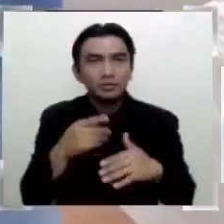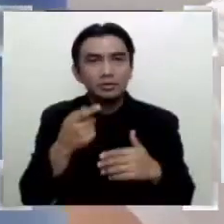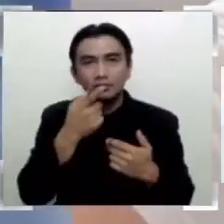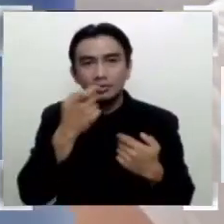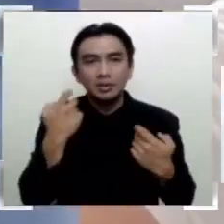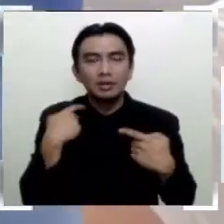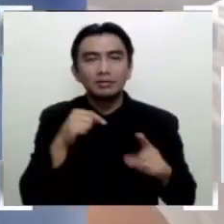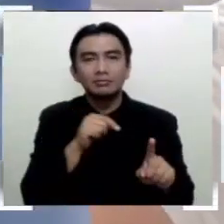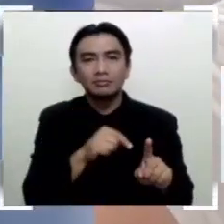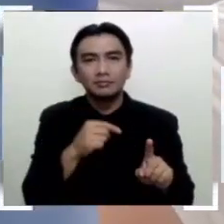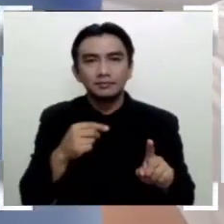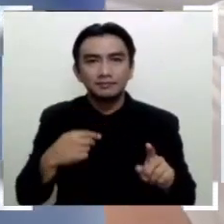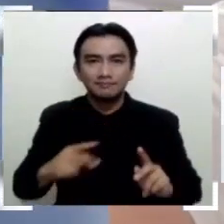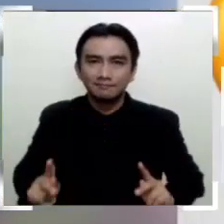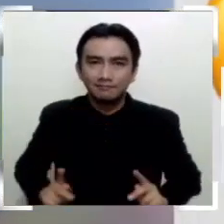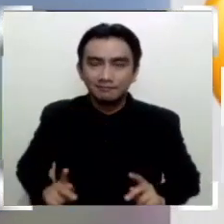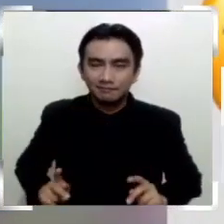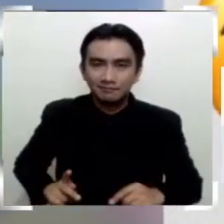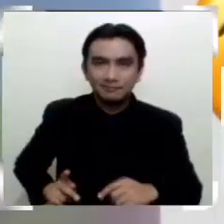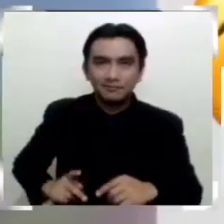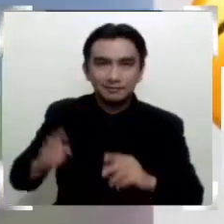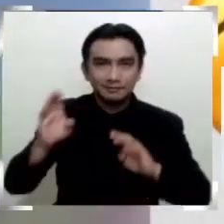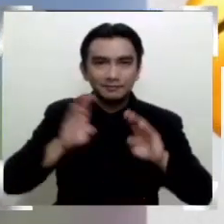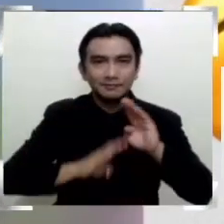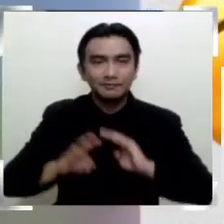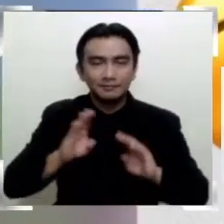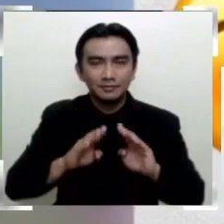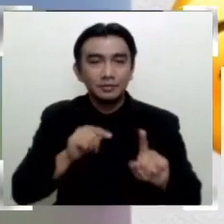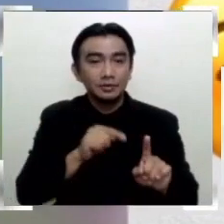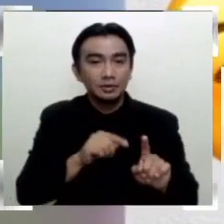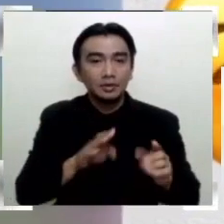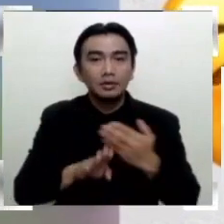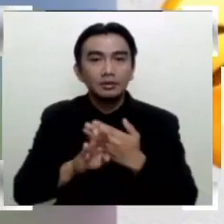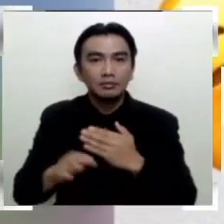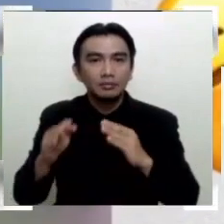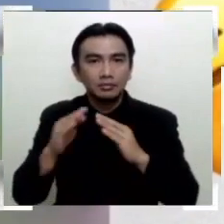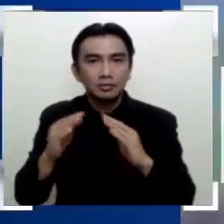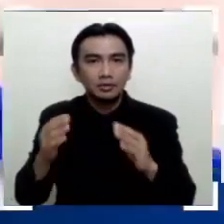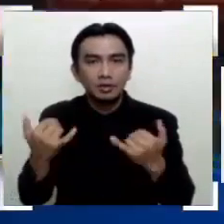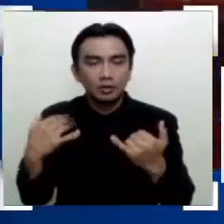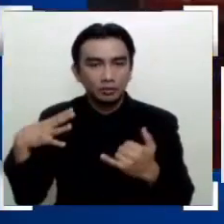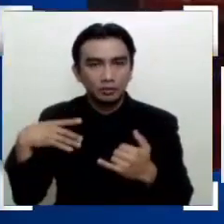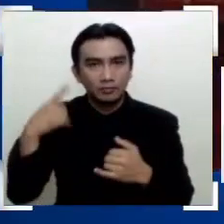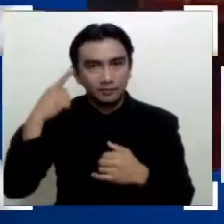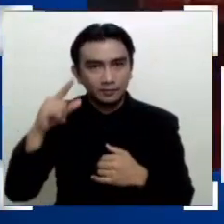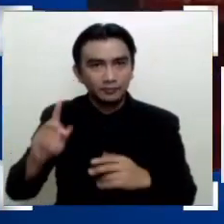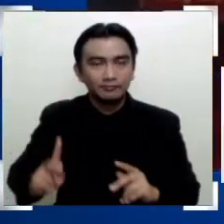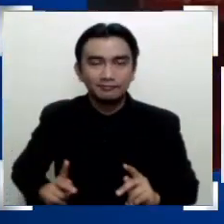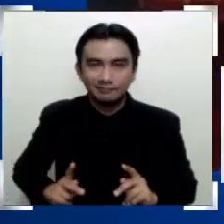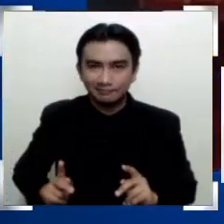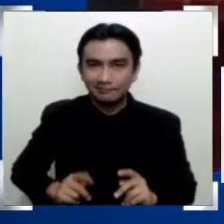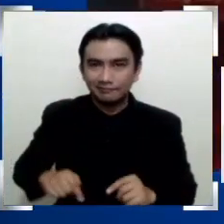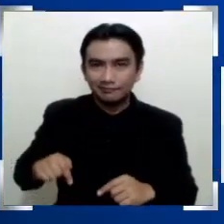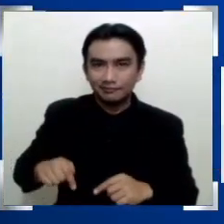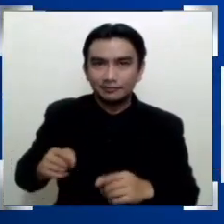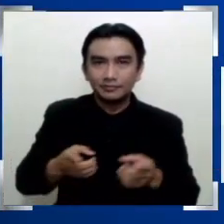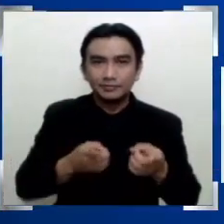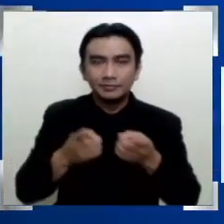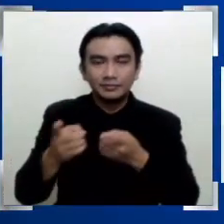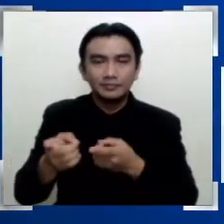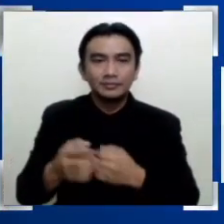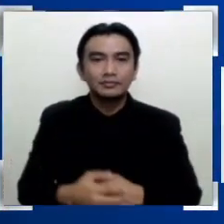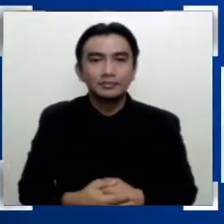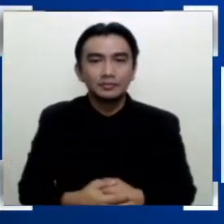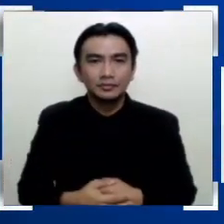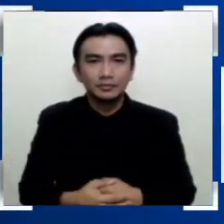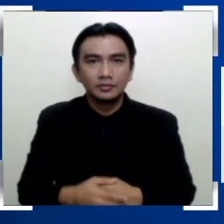sa kidney. Nakauwi na naman ang kanyang ina habang naghihintay ng kidney donor. Nakikita ko kasi yung struggles. Ang